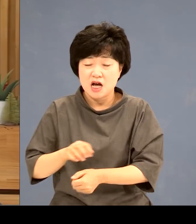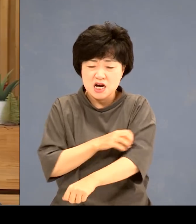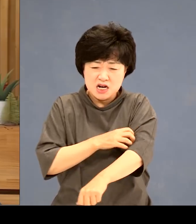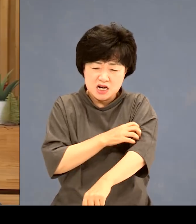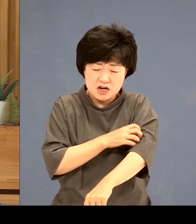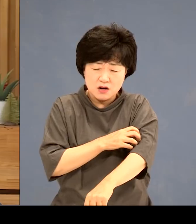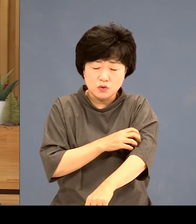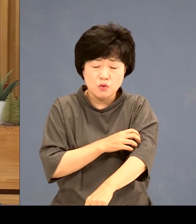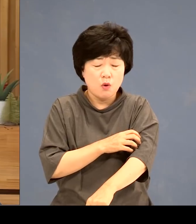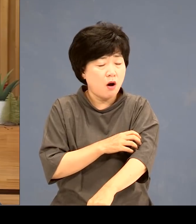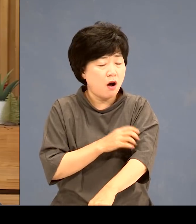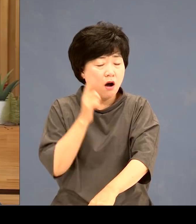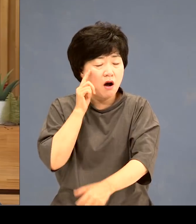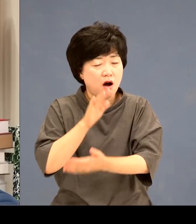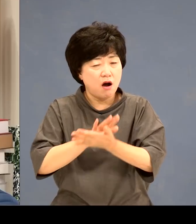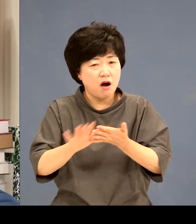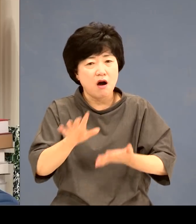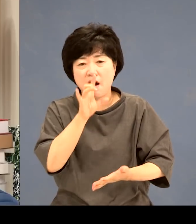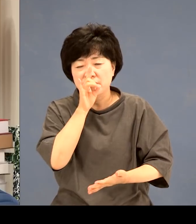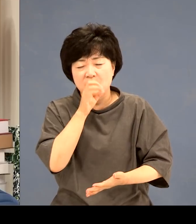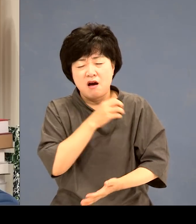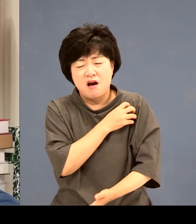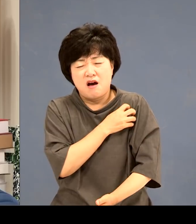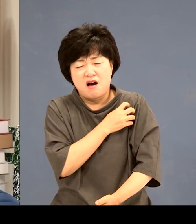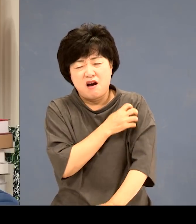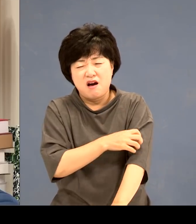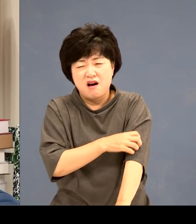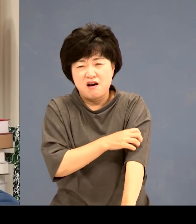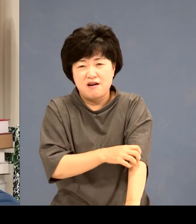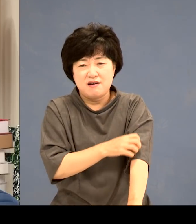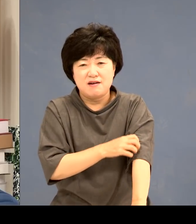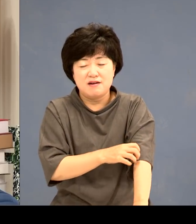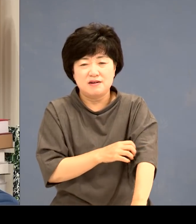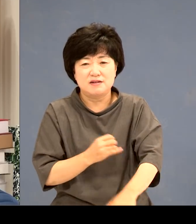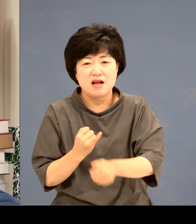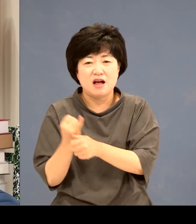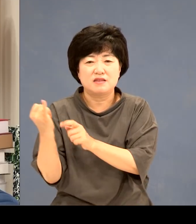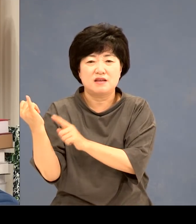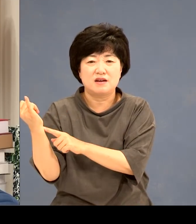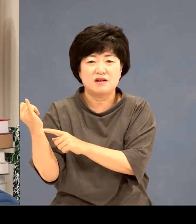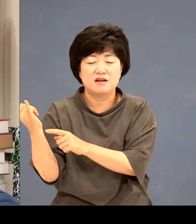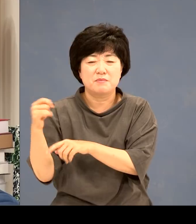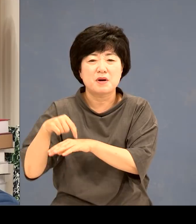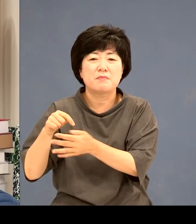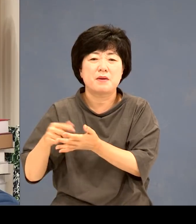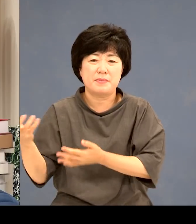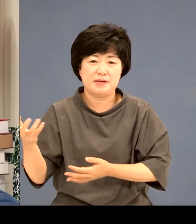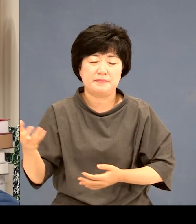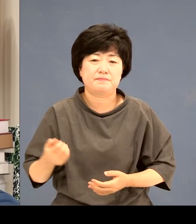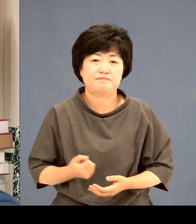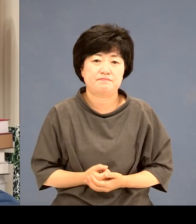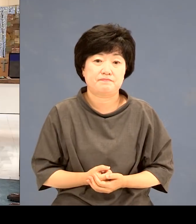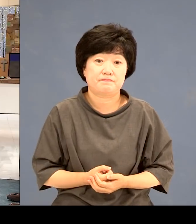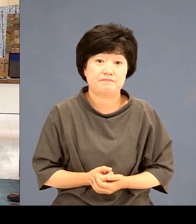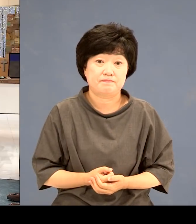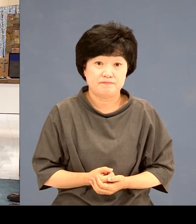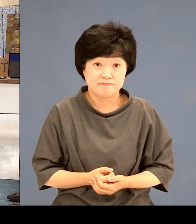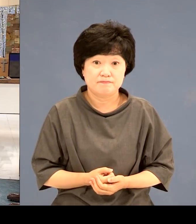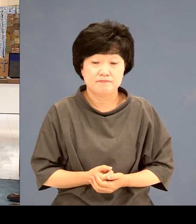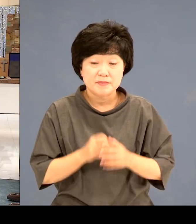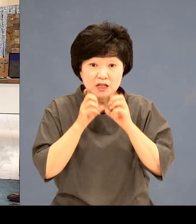그러니까 긁어도 시원하지 않은 그런. 네, 그죠. 이게 계속 계속 간지러우니까 가렵고, 긁고 그래서 네. 또 아내가 좀 마음이 많이